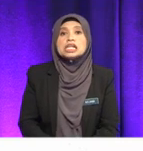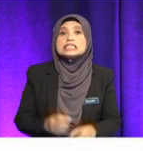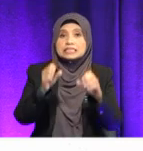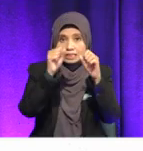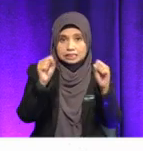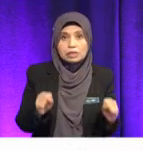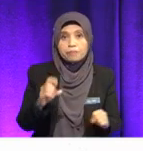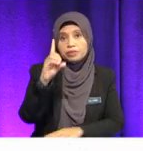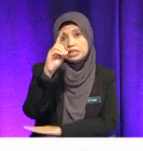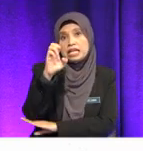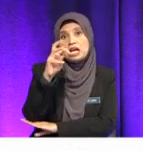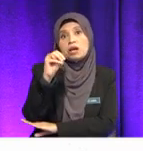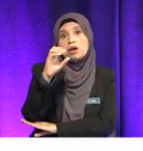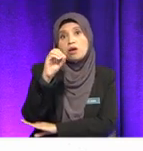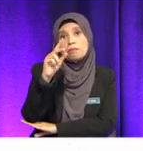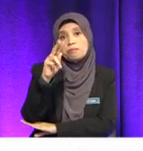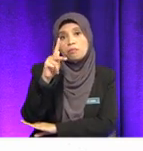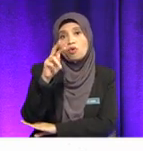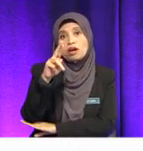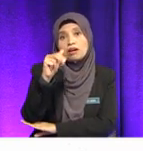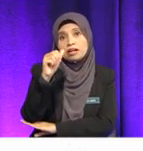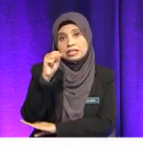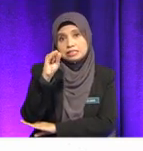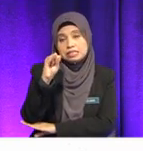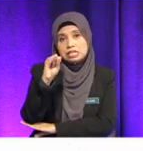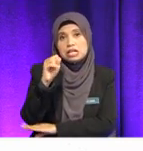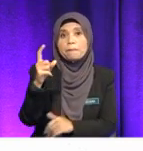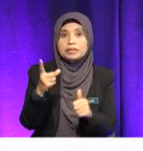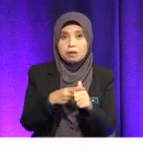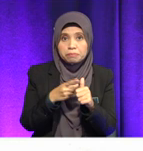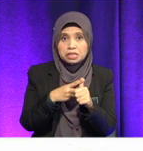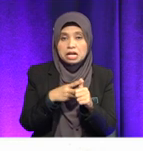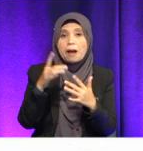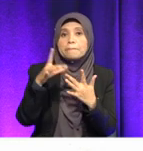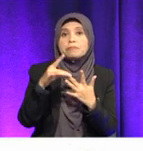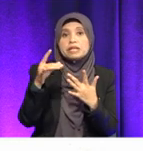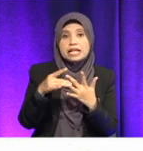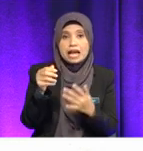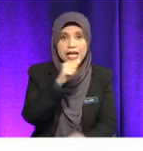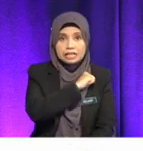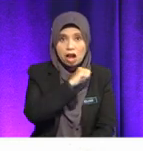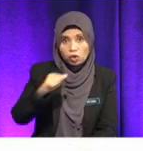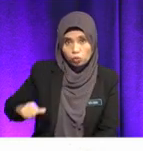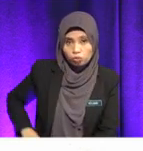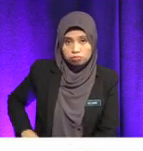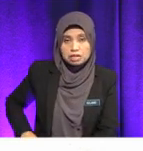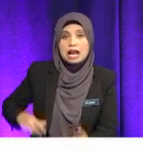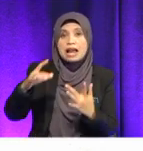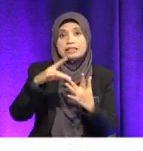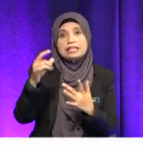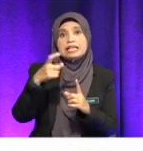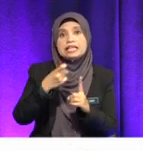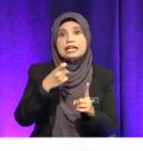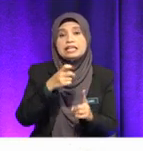berpaling Apa yang dimaksudkan antara perkara pentingnya pertama pemilihan yang di petuan Agung dilantik di kalangan raja Melayu